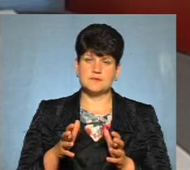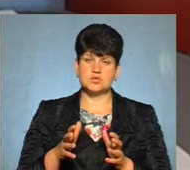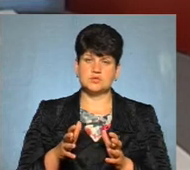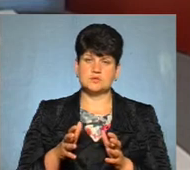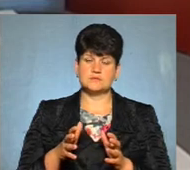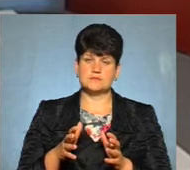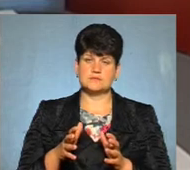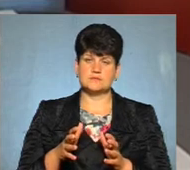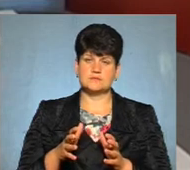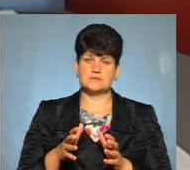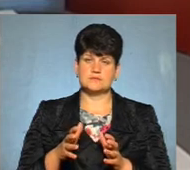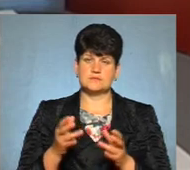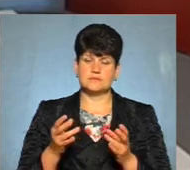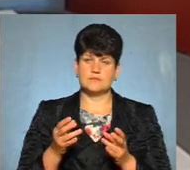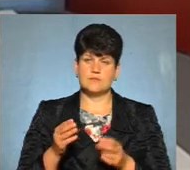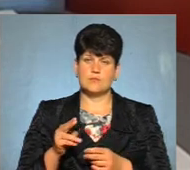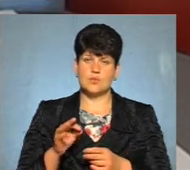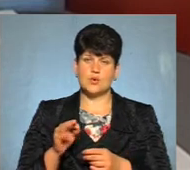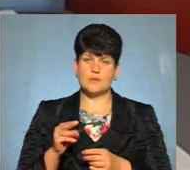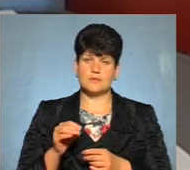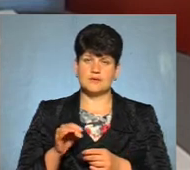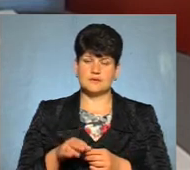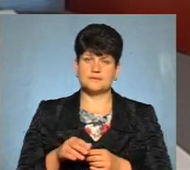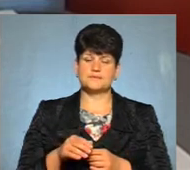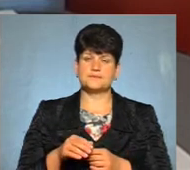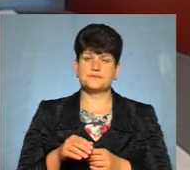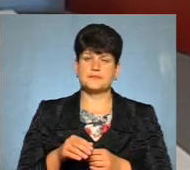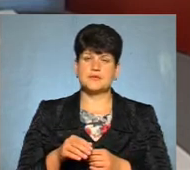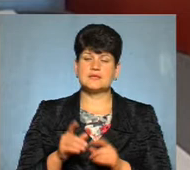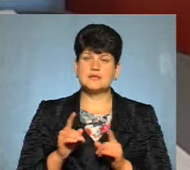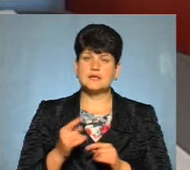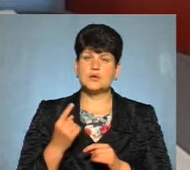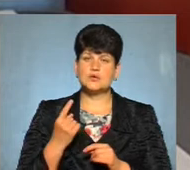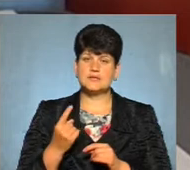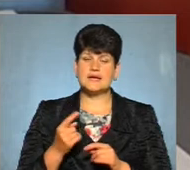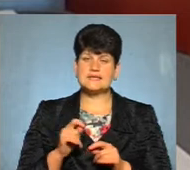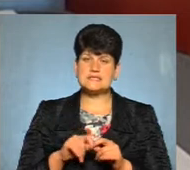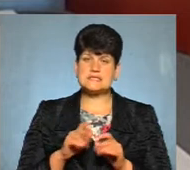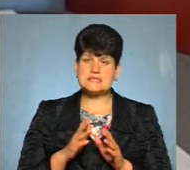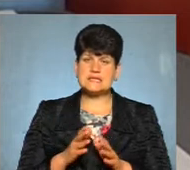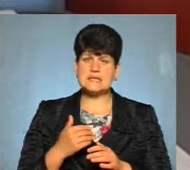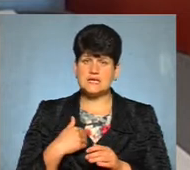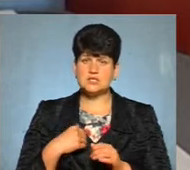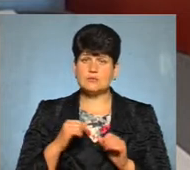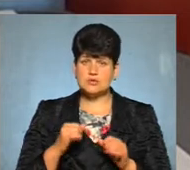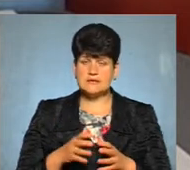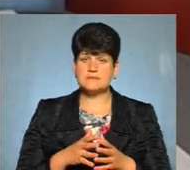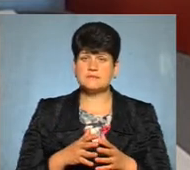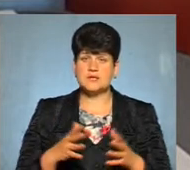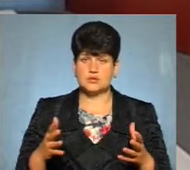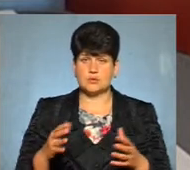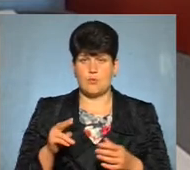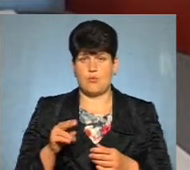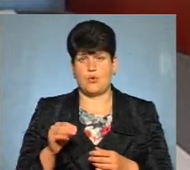перевищують попит, скажімо так. Ага, тобто вже тільки, є високий попит. Так, тільки одна тест-система. Наші можливості перевищують попит.